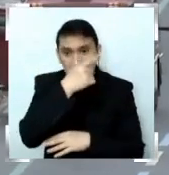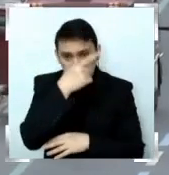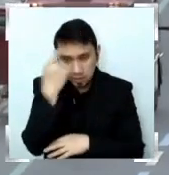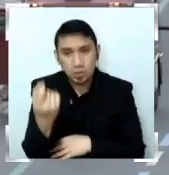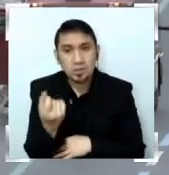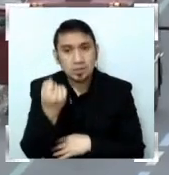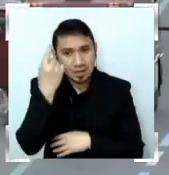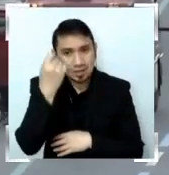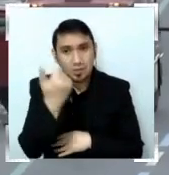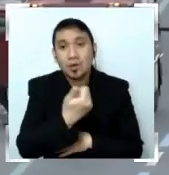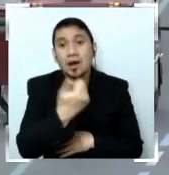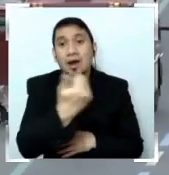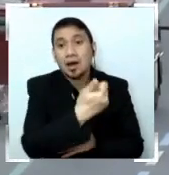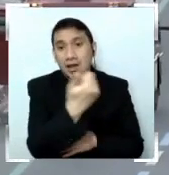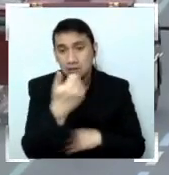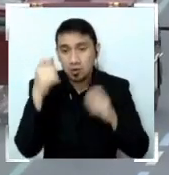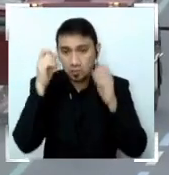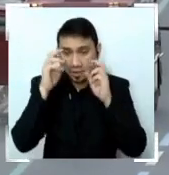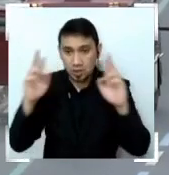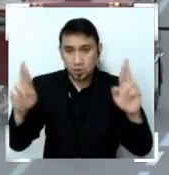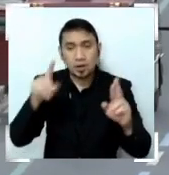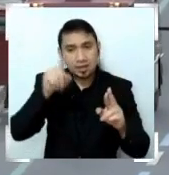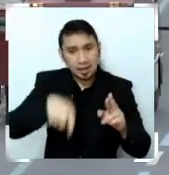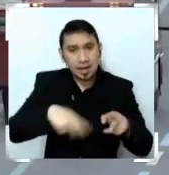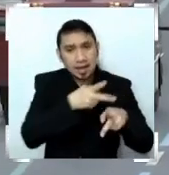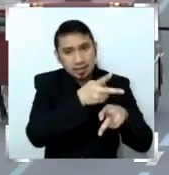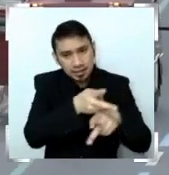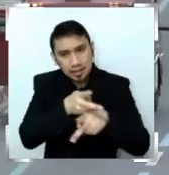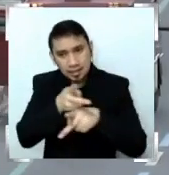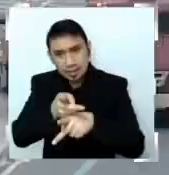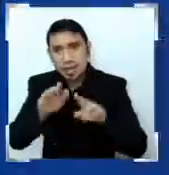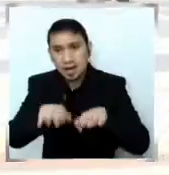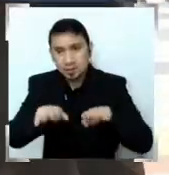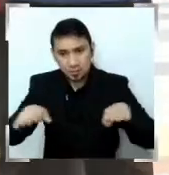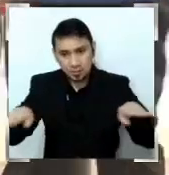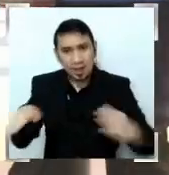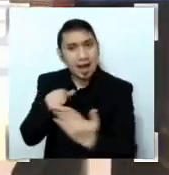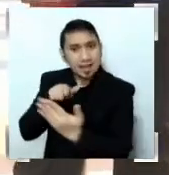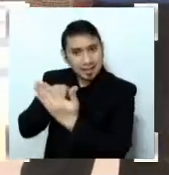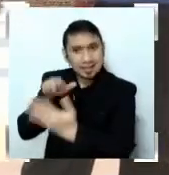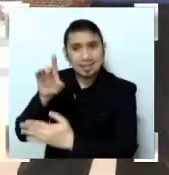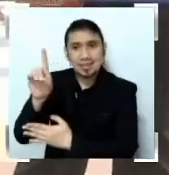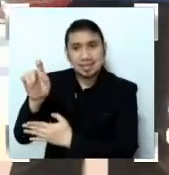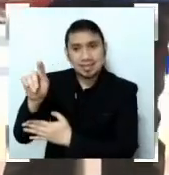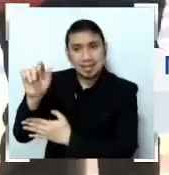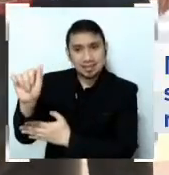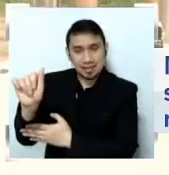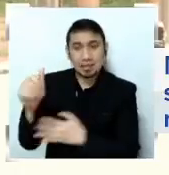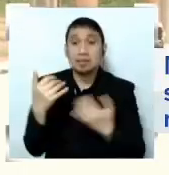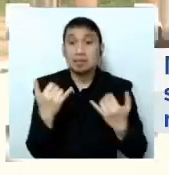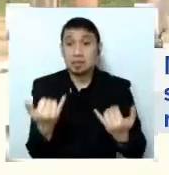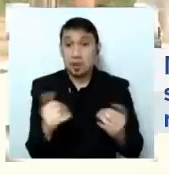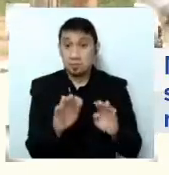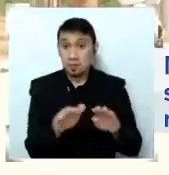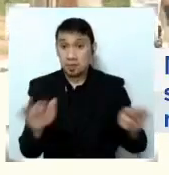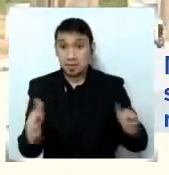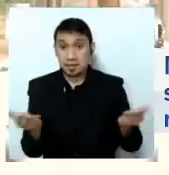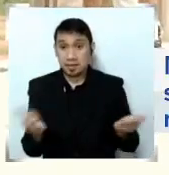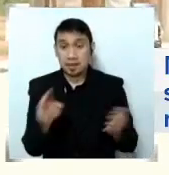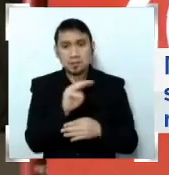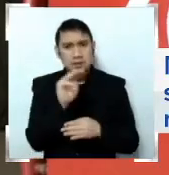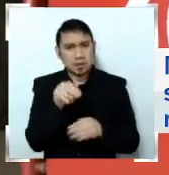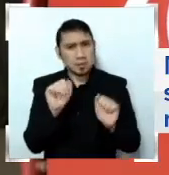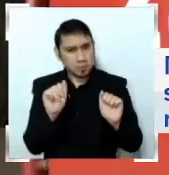ibang mayor na dapat ingatan ang mga bata laban sa Delta variant. Kung sa mga bata sa Metro Manila, posible